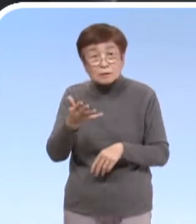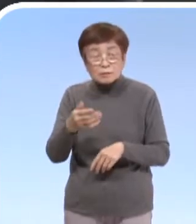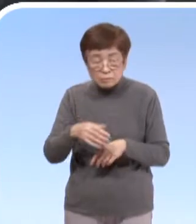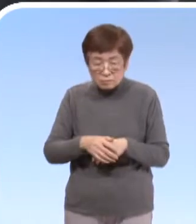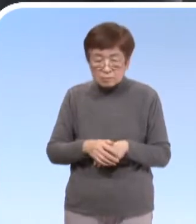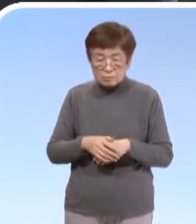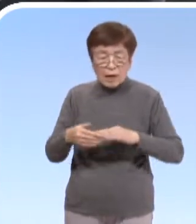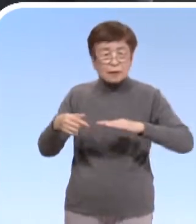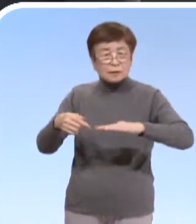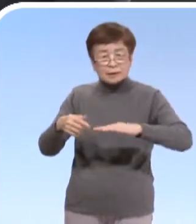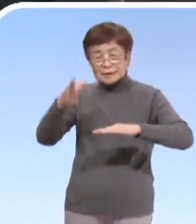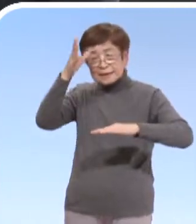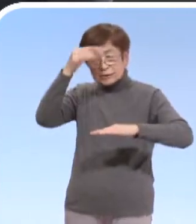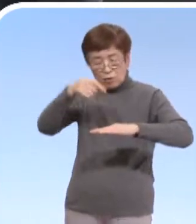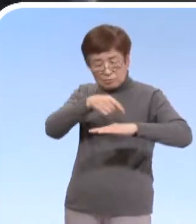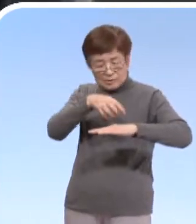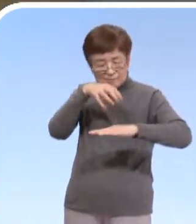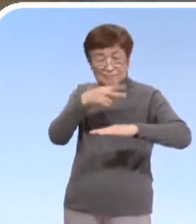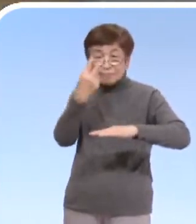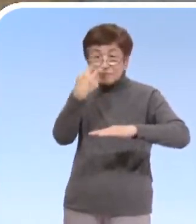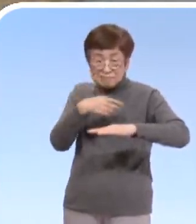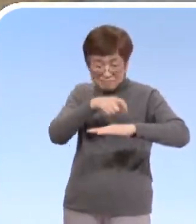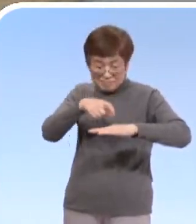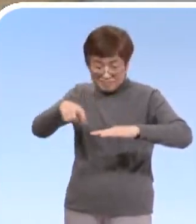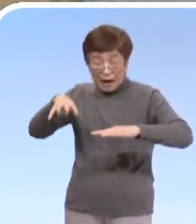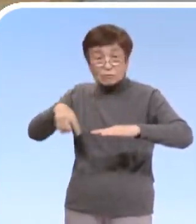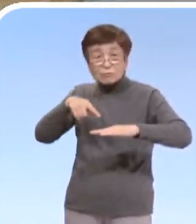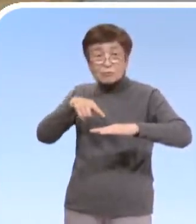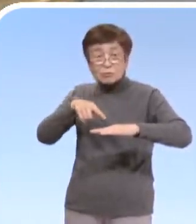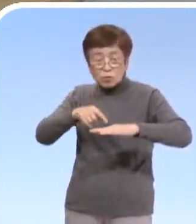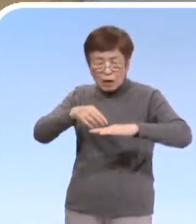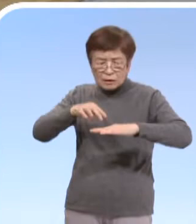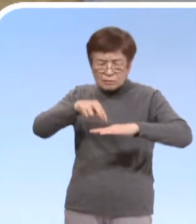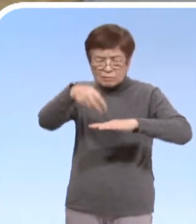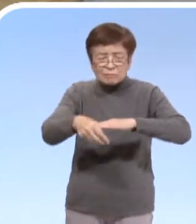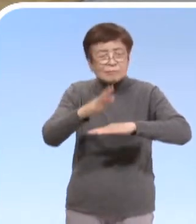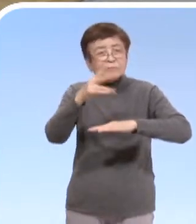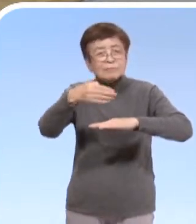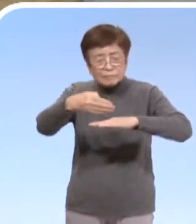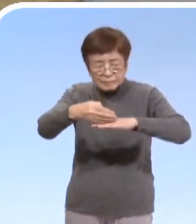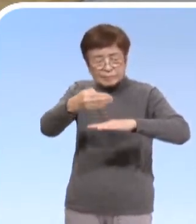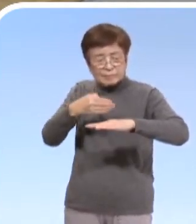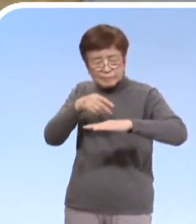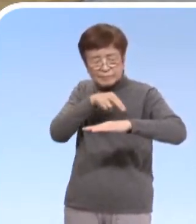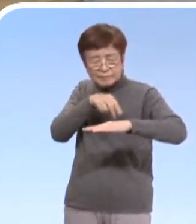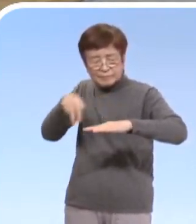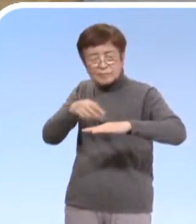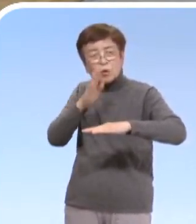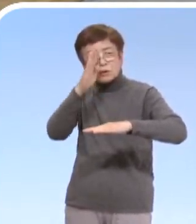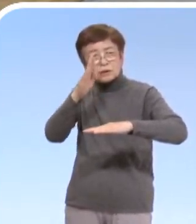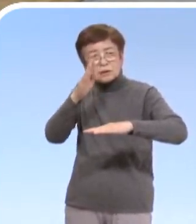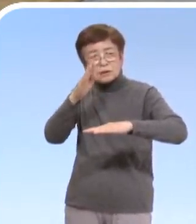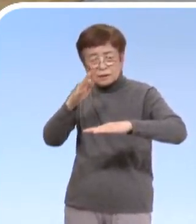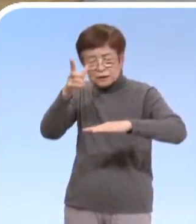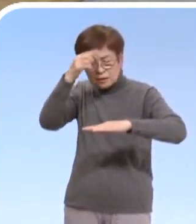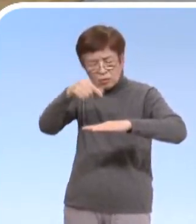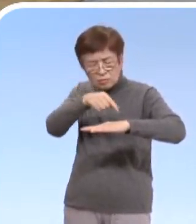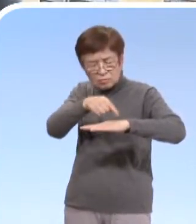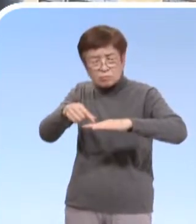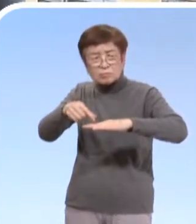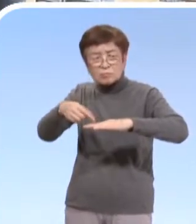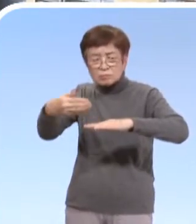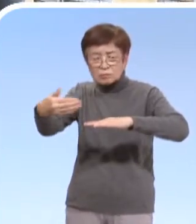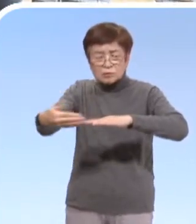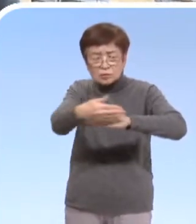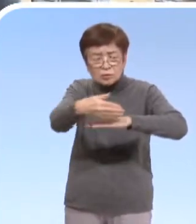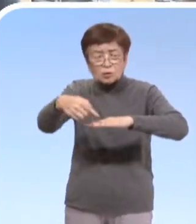ブロックを含めてこうホームの内側をご利用いただきたいということです。点字ブロックより線路側に人が入っていると